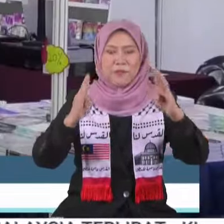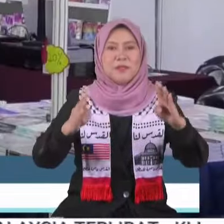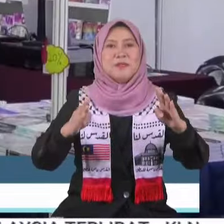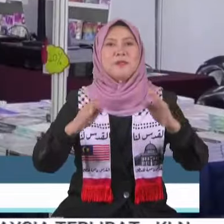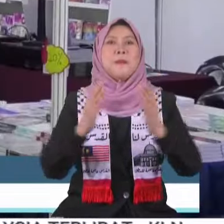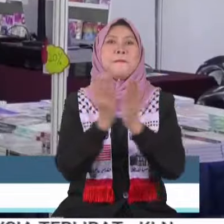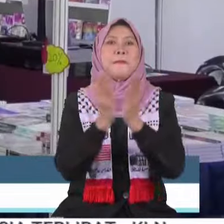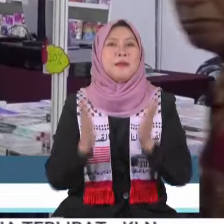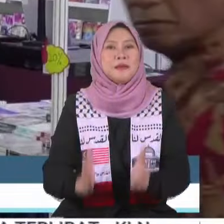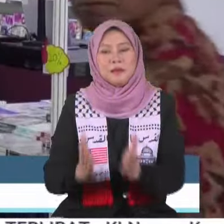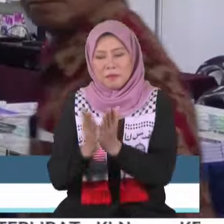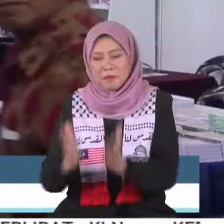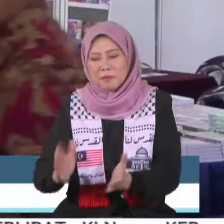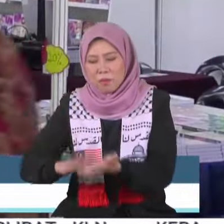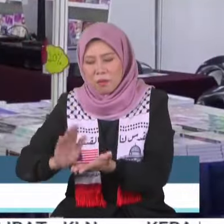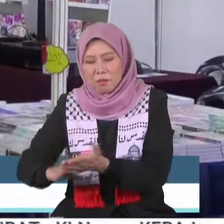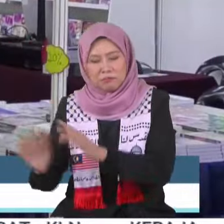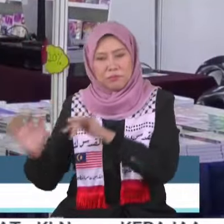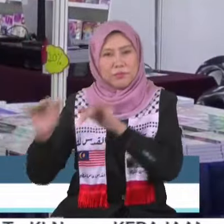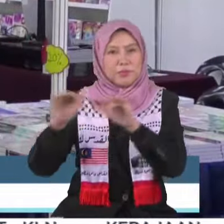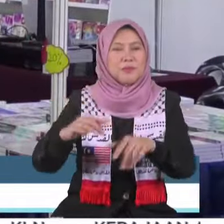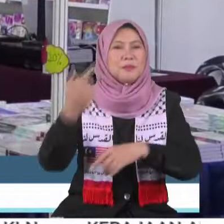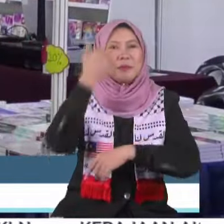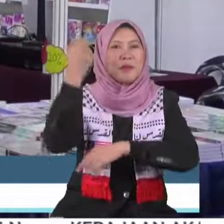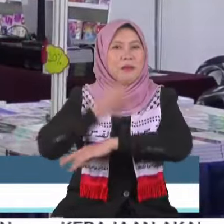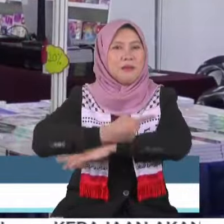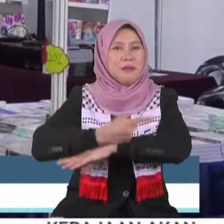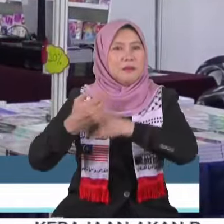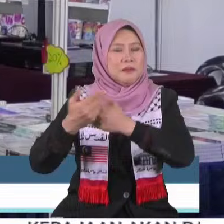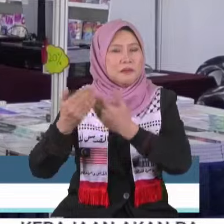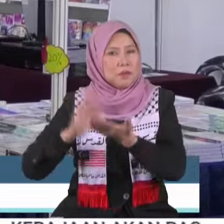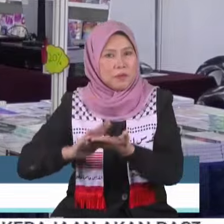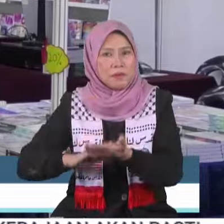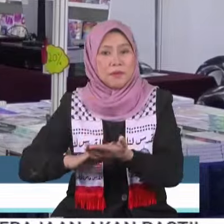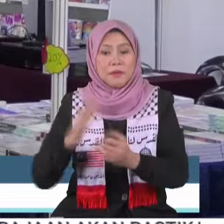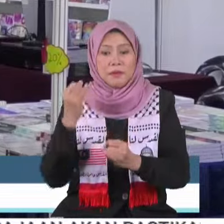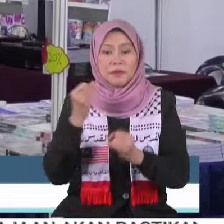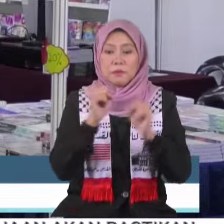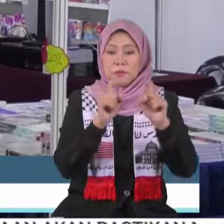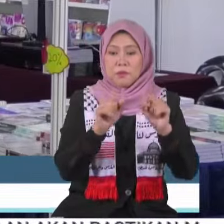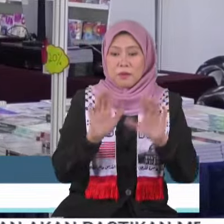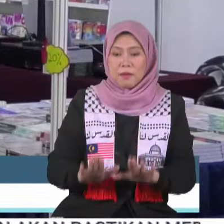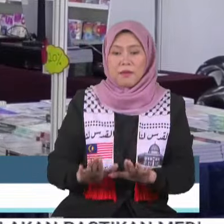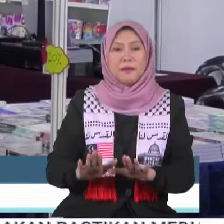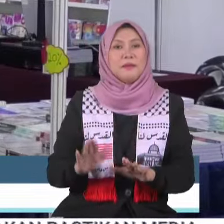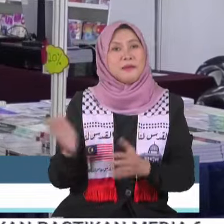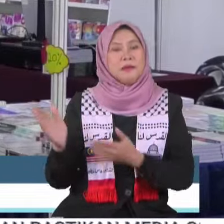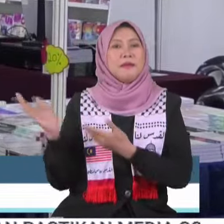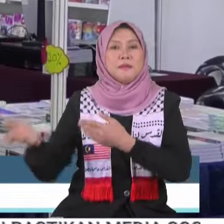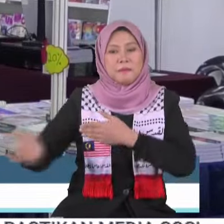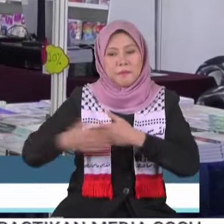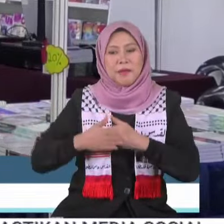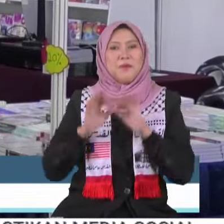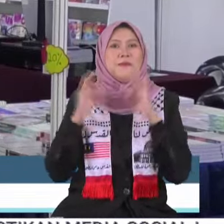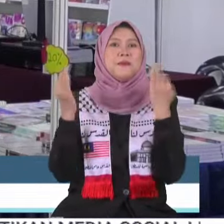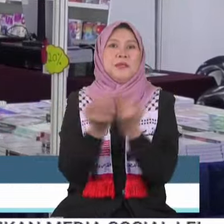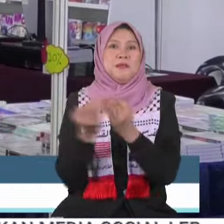anak-anak pelajar, anak sekolah, manakah hari persekolahan, dan pada hujung minggu kita mengharapkan mereka akan datang semula dengan